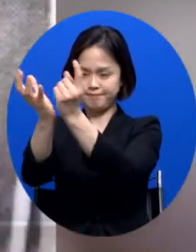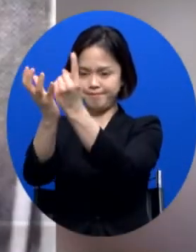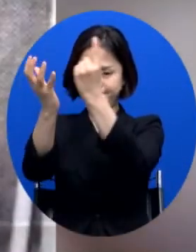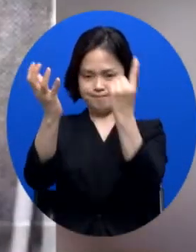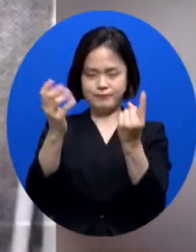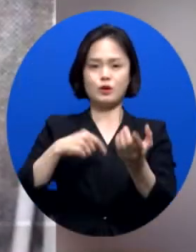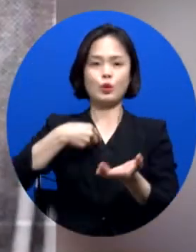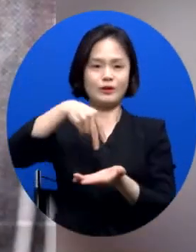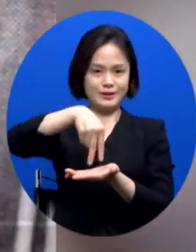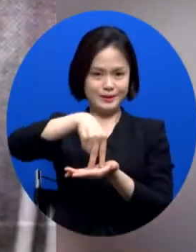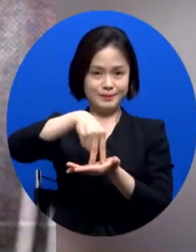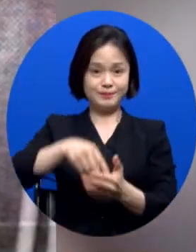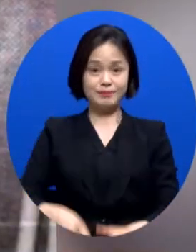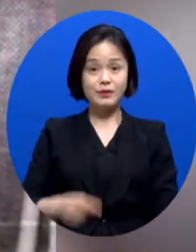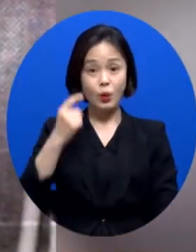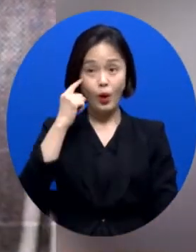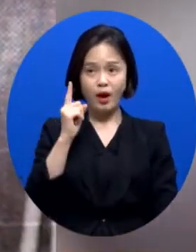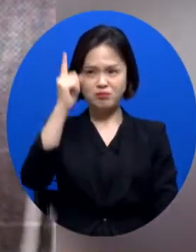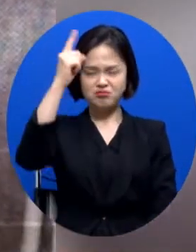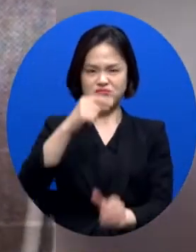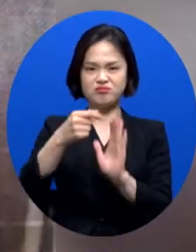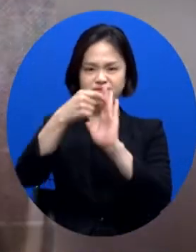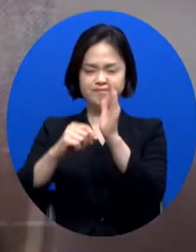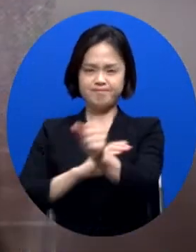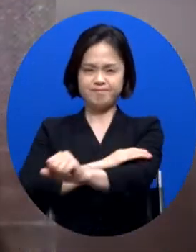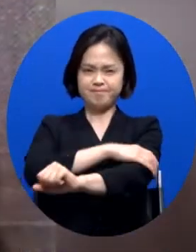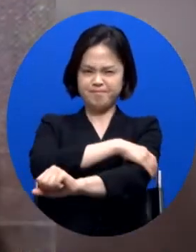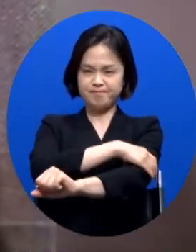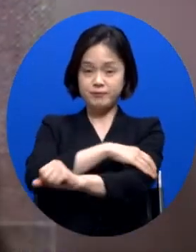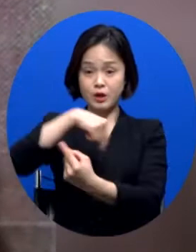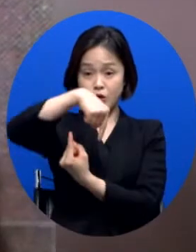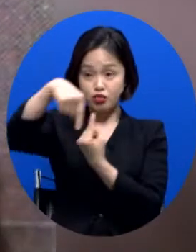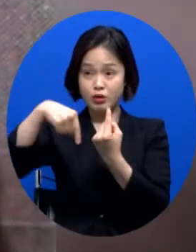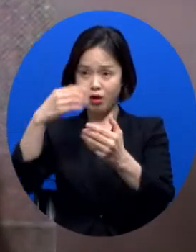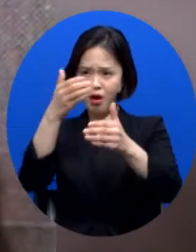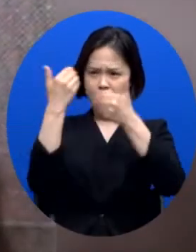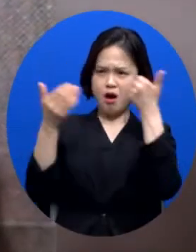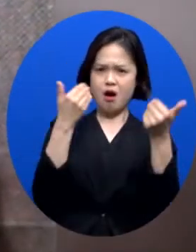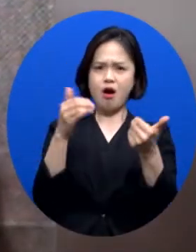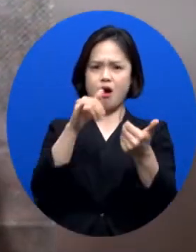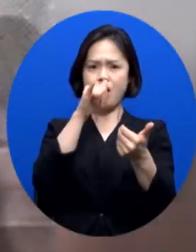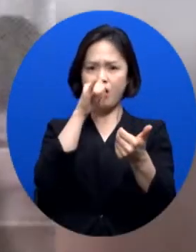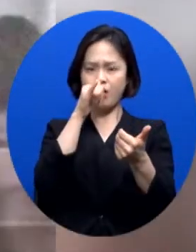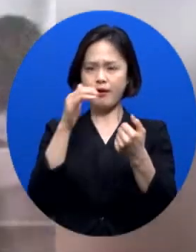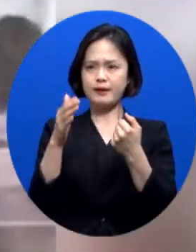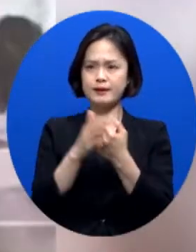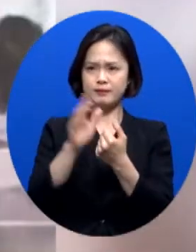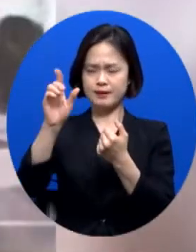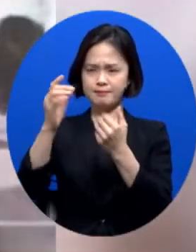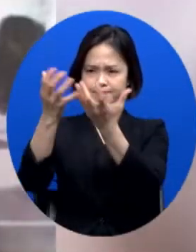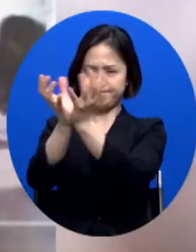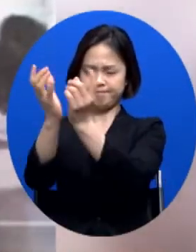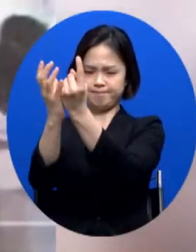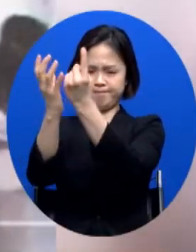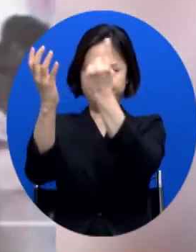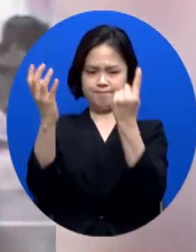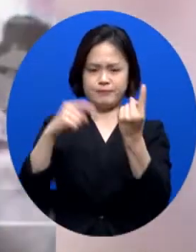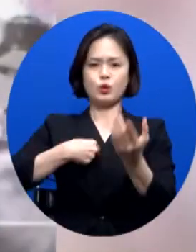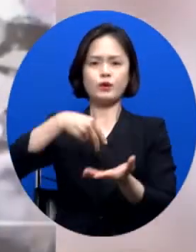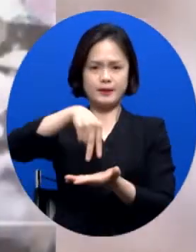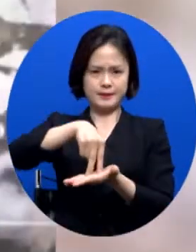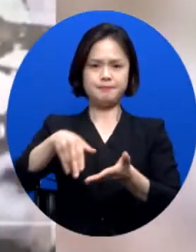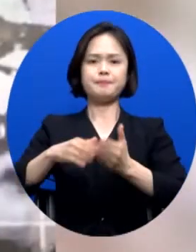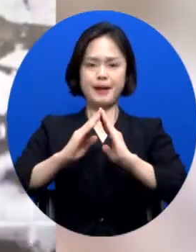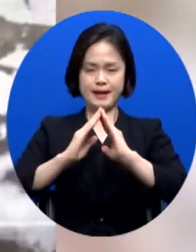교권주의자들이 교단과 신학교 운영 등에 개입하면서 원칙과 정의를 무너뜨렸다는 이유에서입니다.